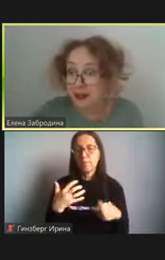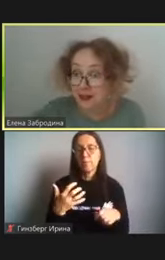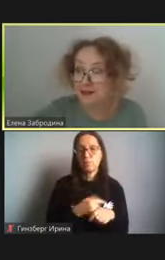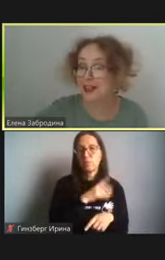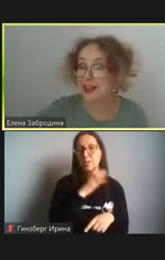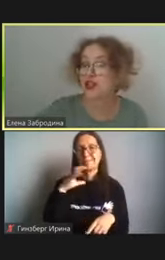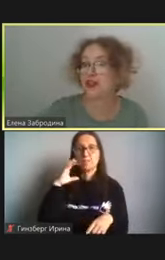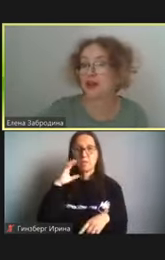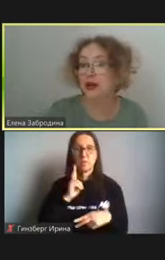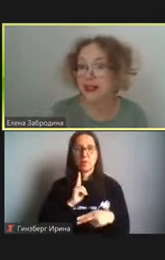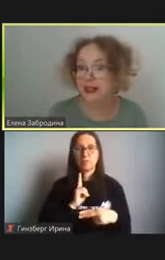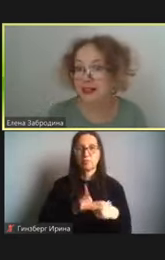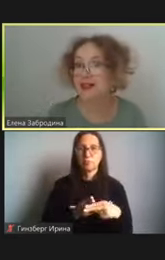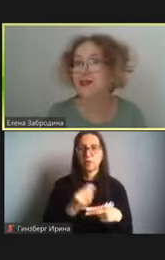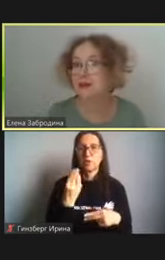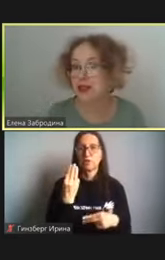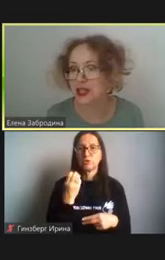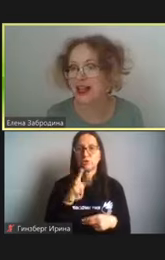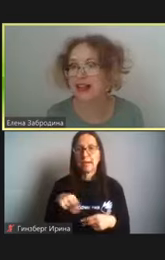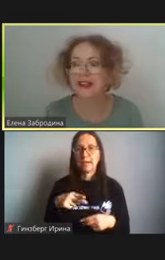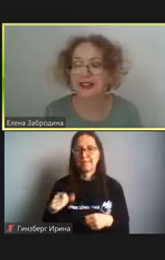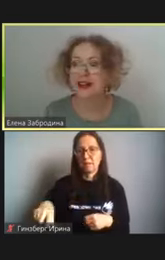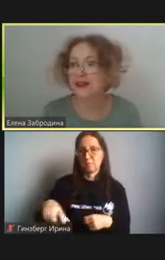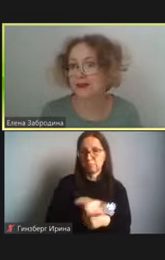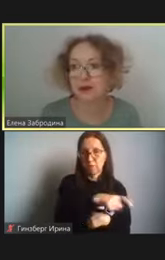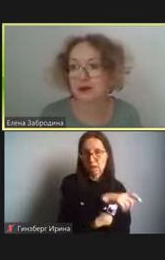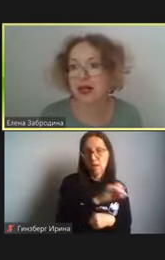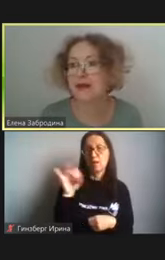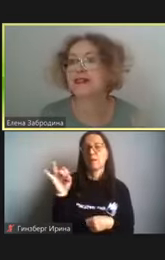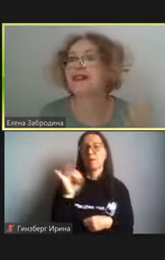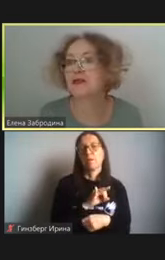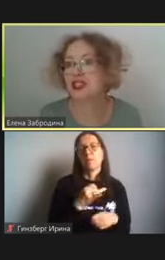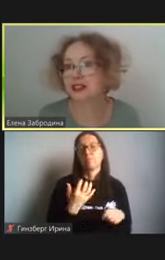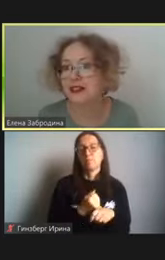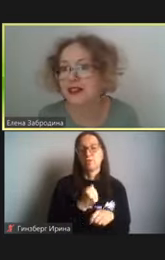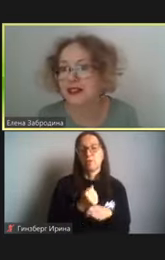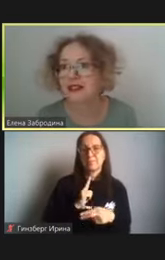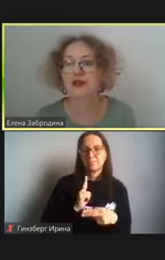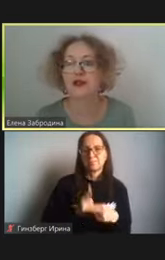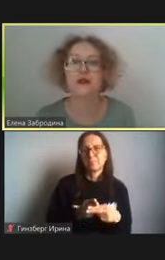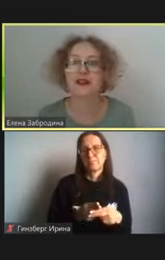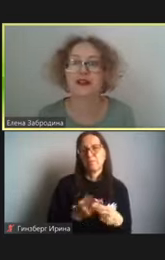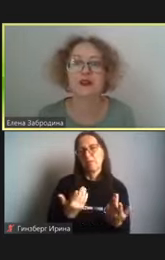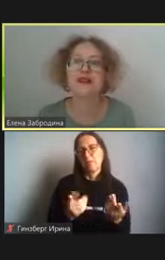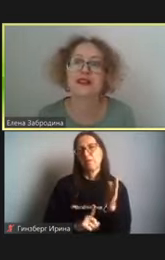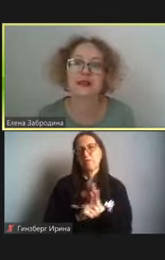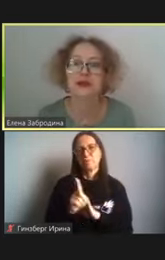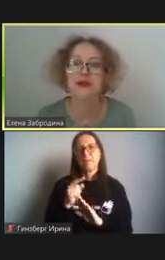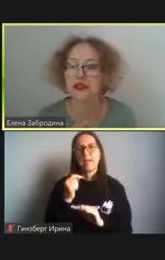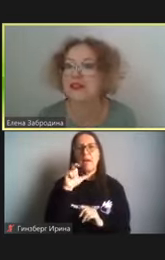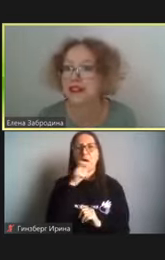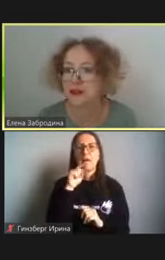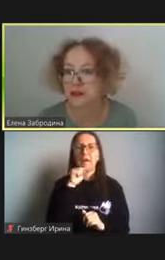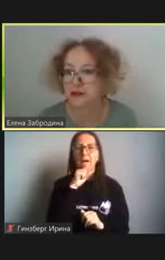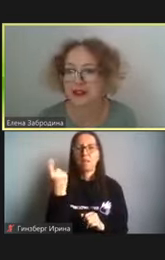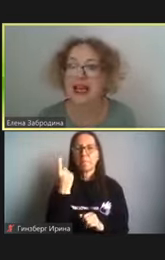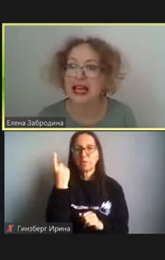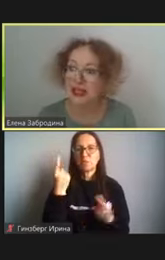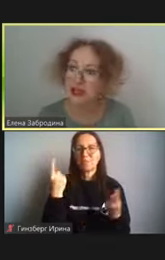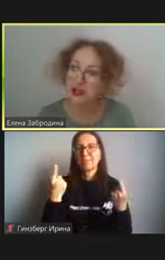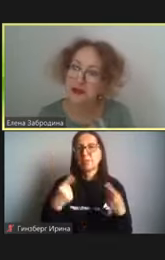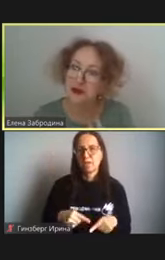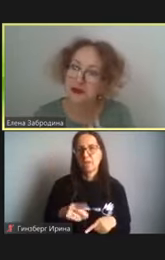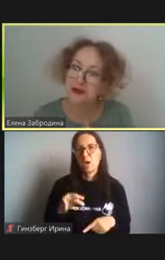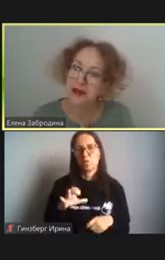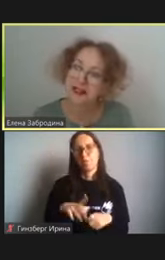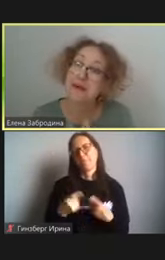северяне перекрывали Шельду и, естественно, мешали. И, в общем-то, опять экономический кризис наступал, и Рубенс этим был очень недоволен. И